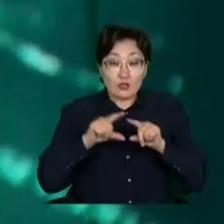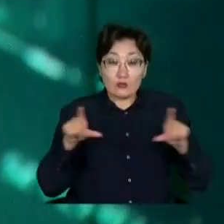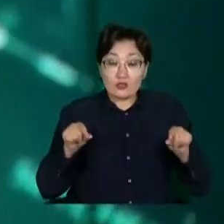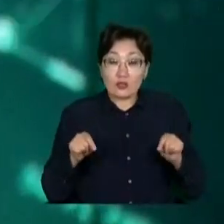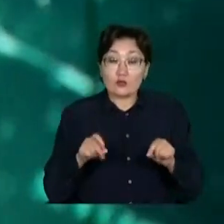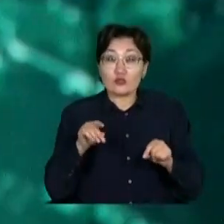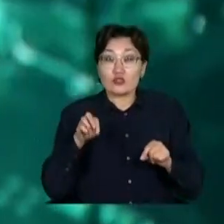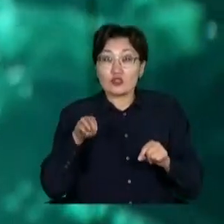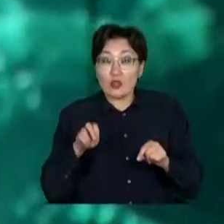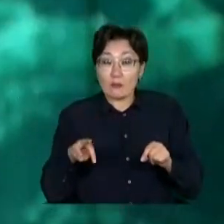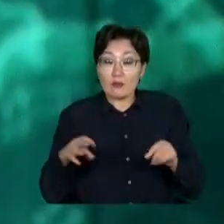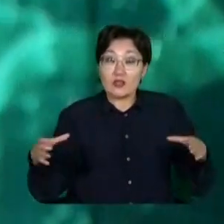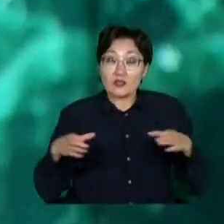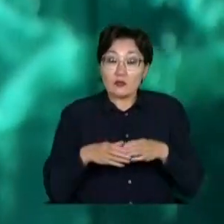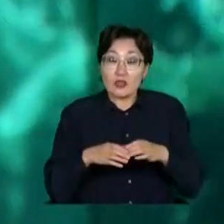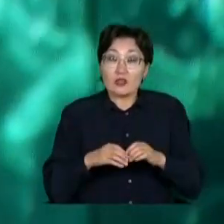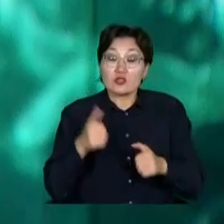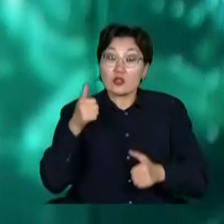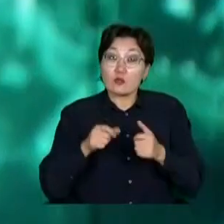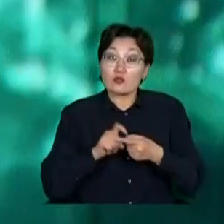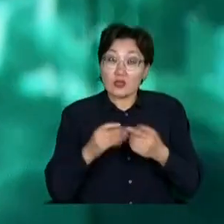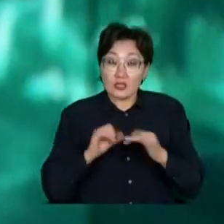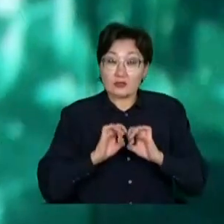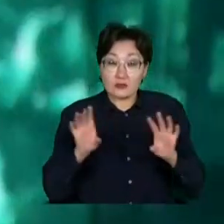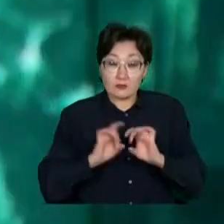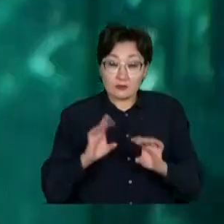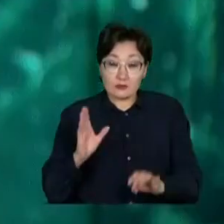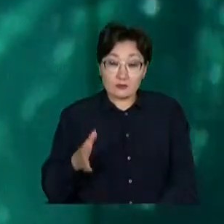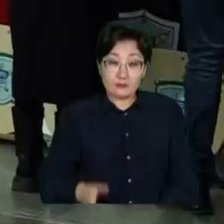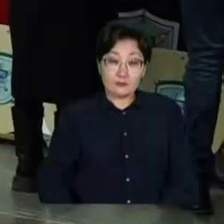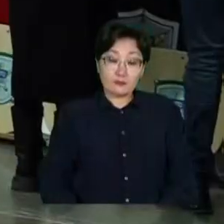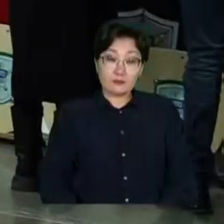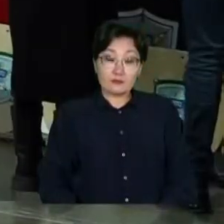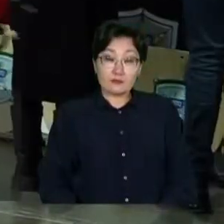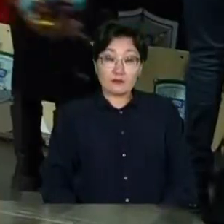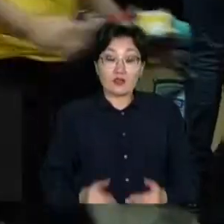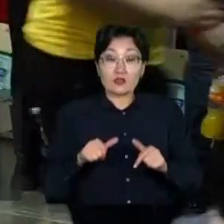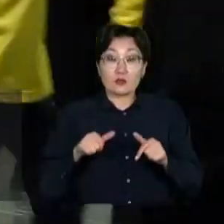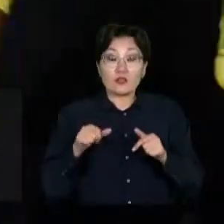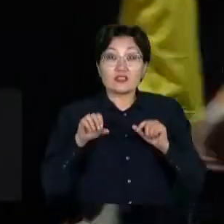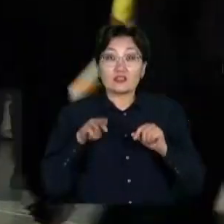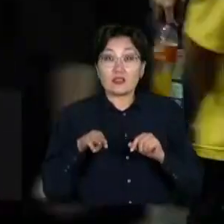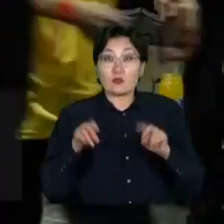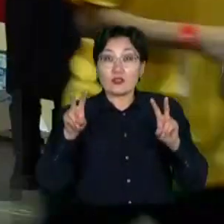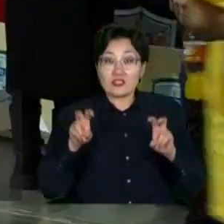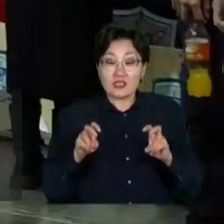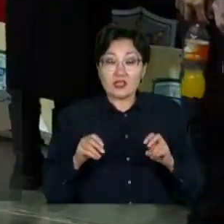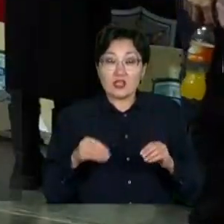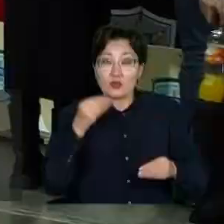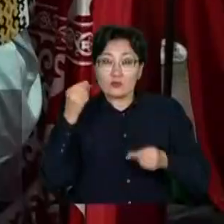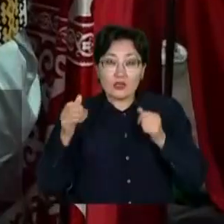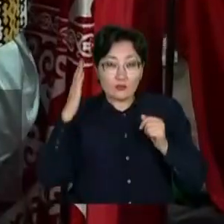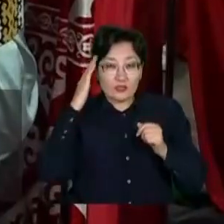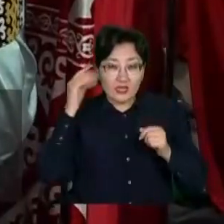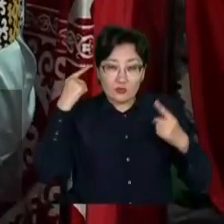үстем қоғамдық қор ұйымдастырған чемпионат туралы толығырақ сюжетте. Биотеккап тақырыбы жасанды интеллект пен